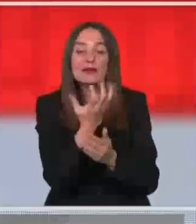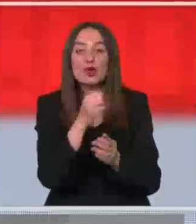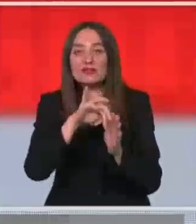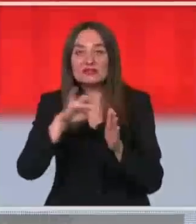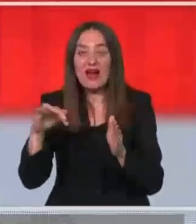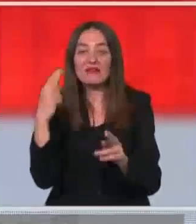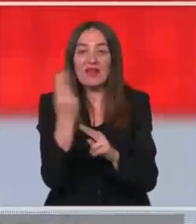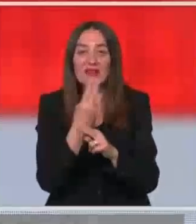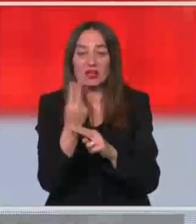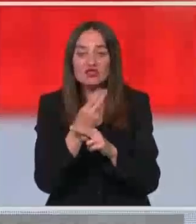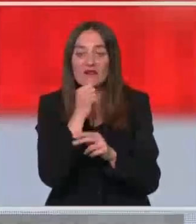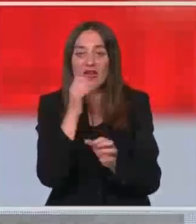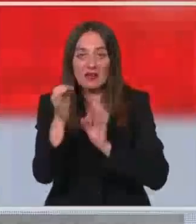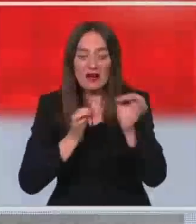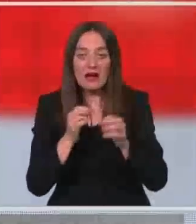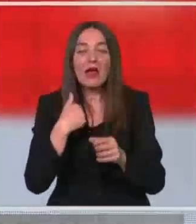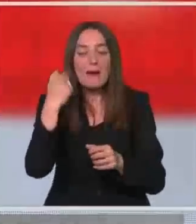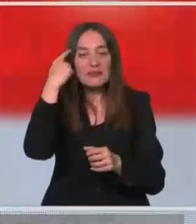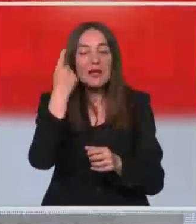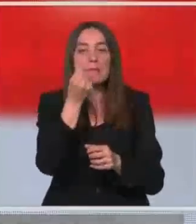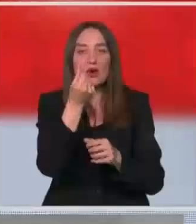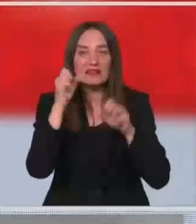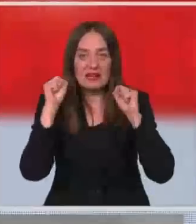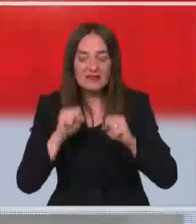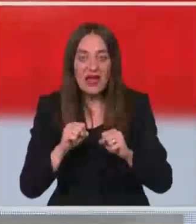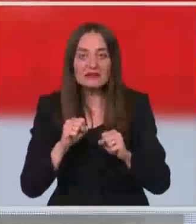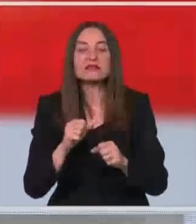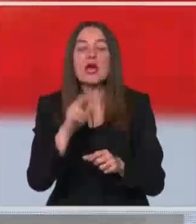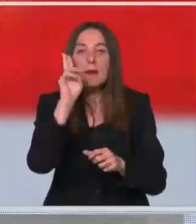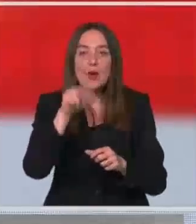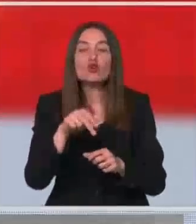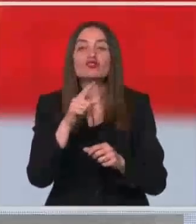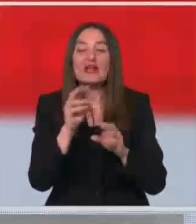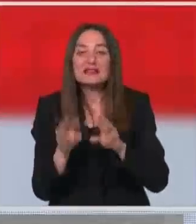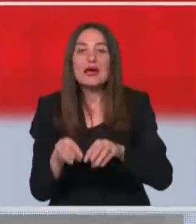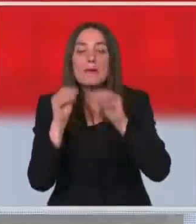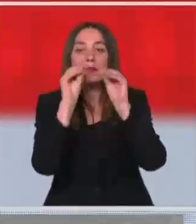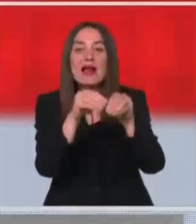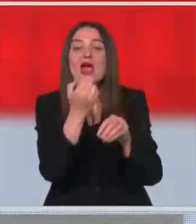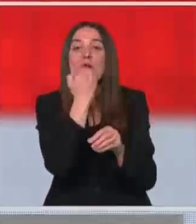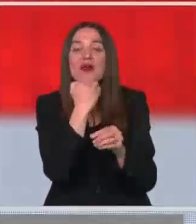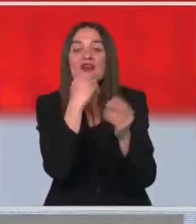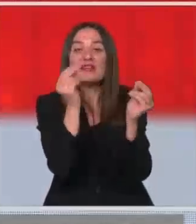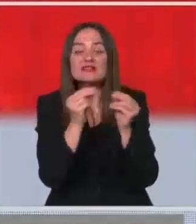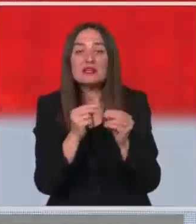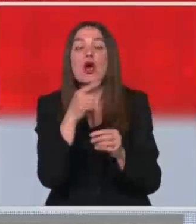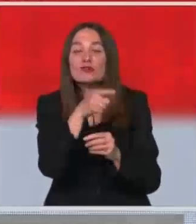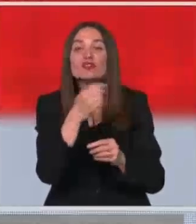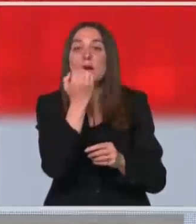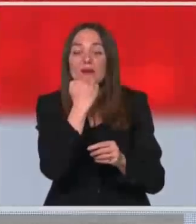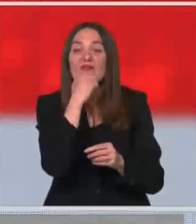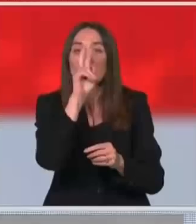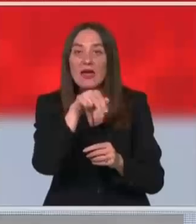države i kreira, mislim ovog puta na monetarne vlasti, moći da se preliju u privredni sistem. I onda će privreda imati